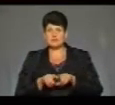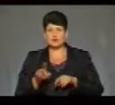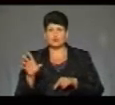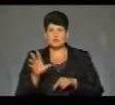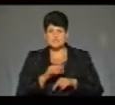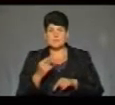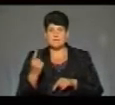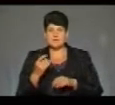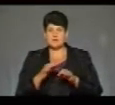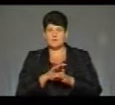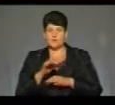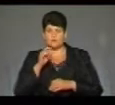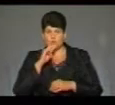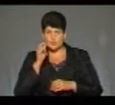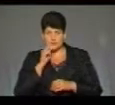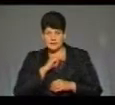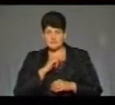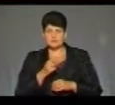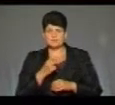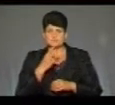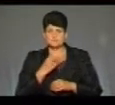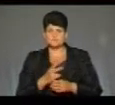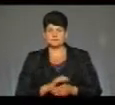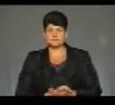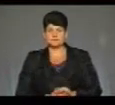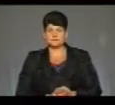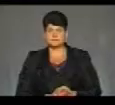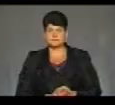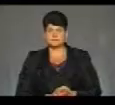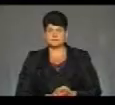Україні. На генеральній репетиції побувала сьогодні Світлана Лазорик.